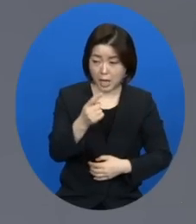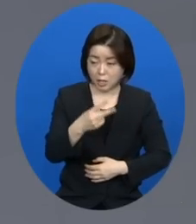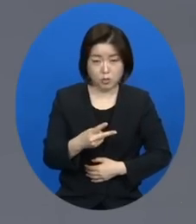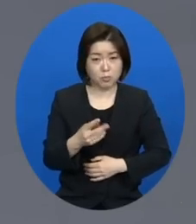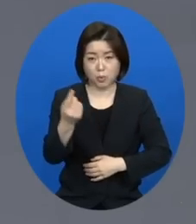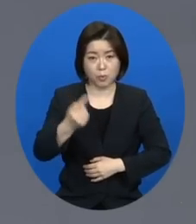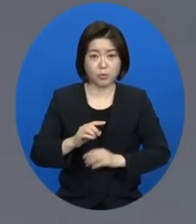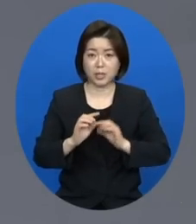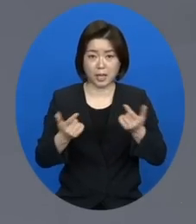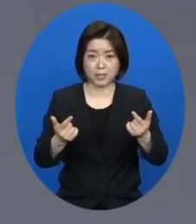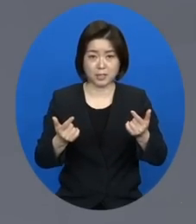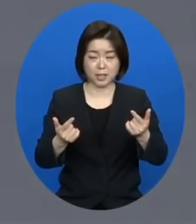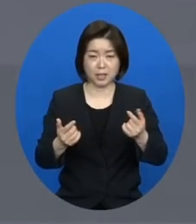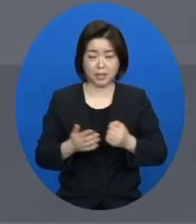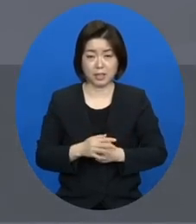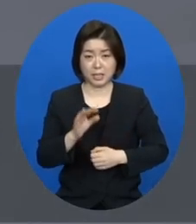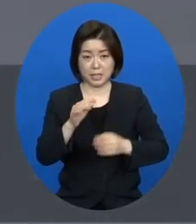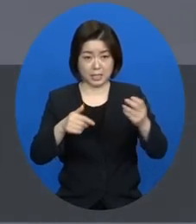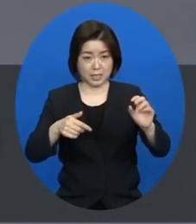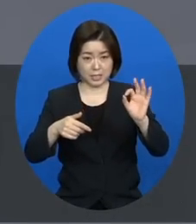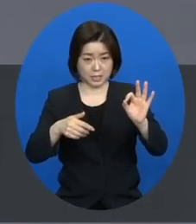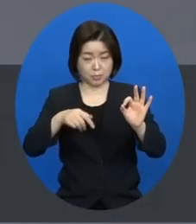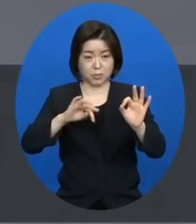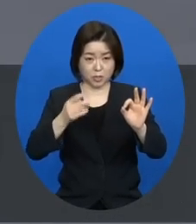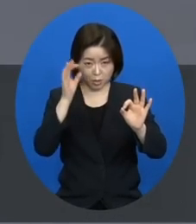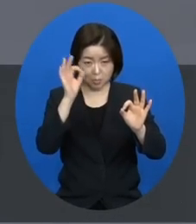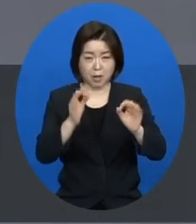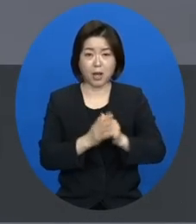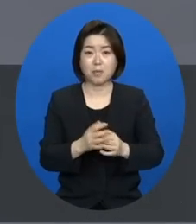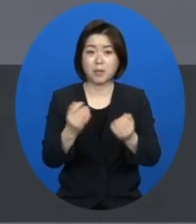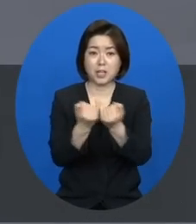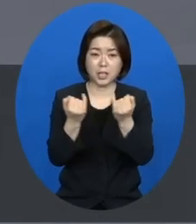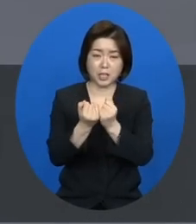게 아니에요. 자, 10절 말씀 보세요. 여인이